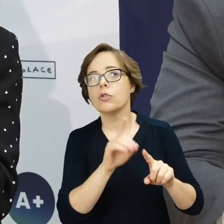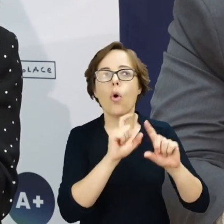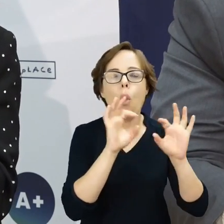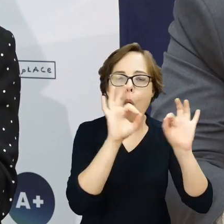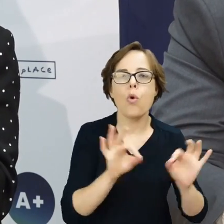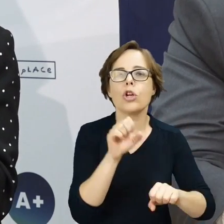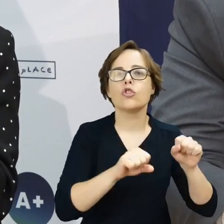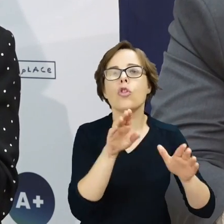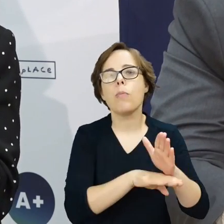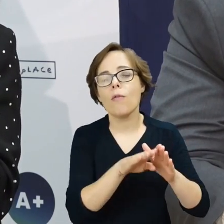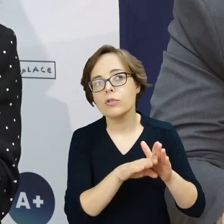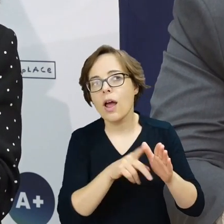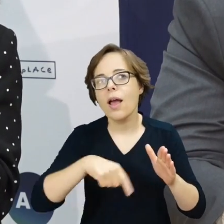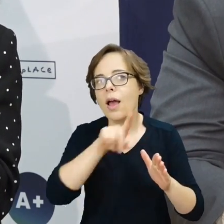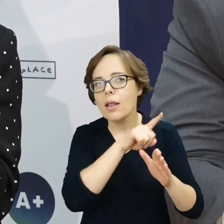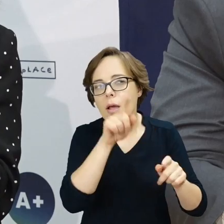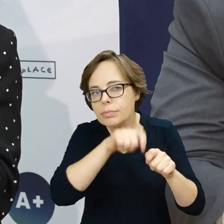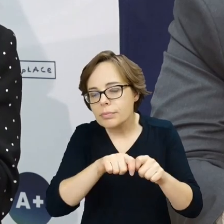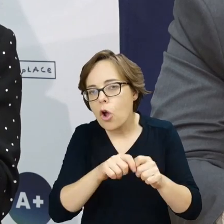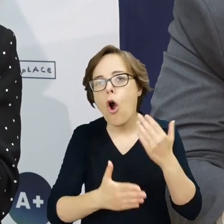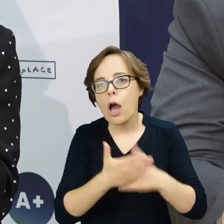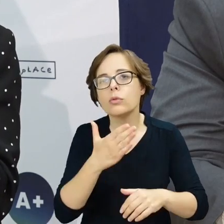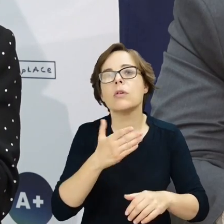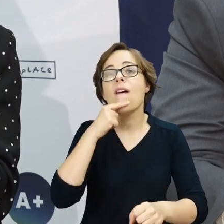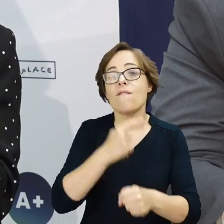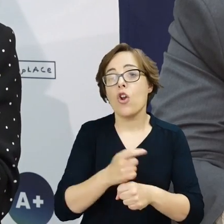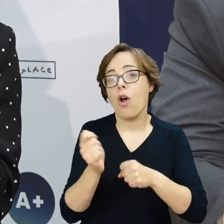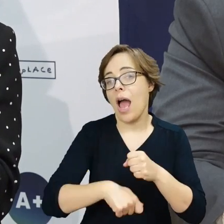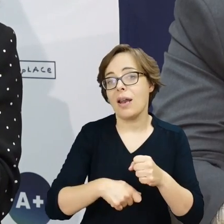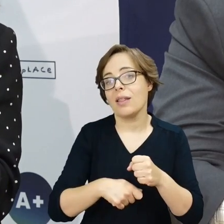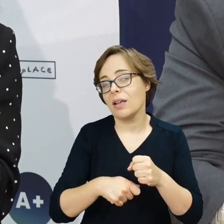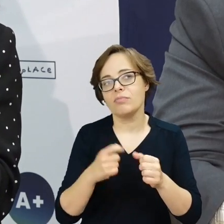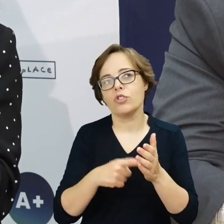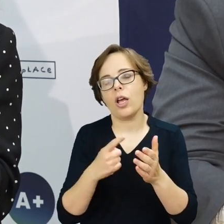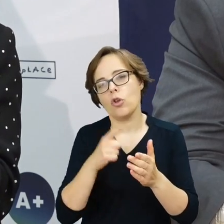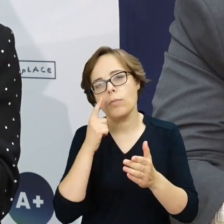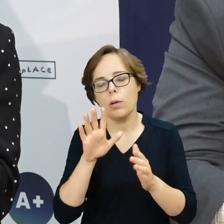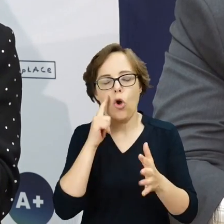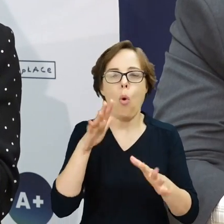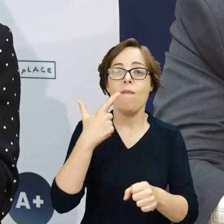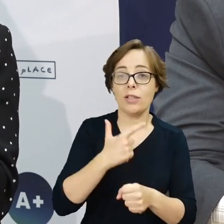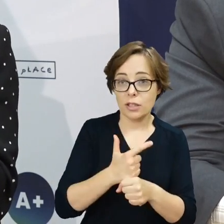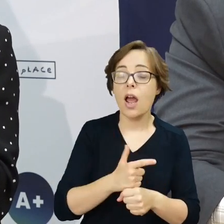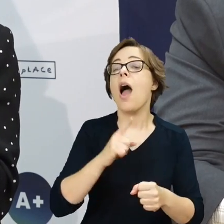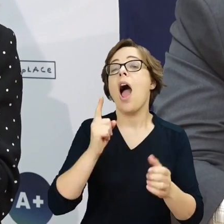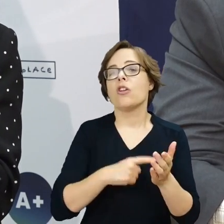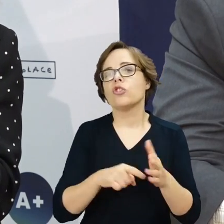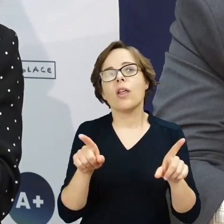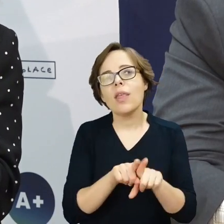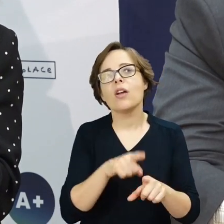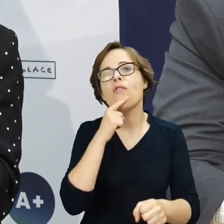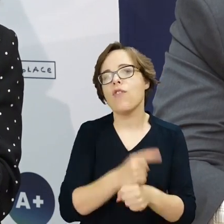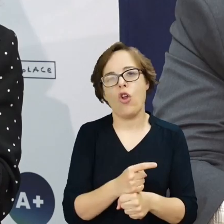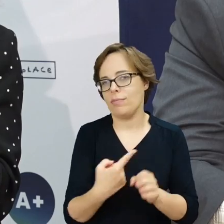wyroków karnych około 20 i zwykle są one niekorzystne, a nawet jeżeli są korzystne, to jest to raczej